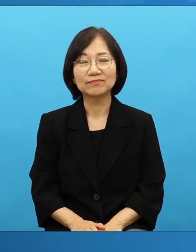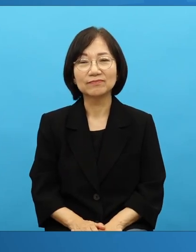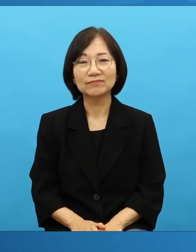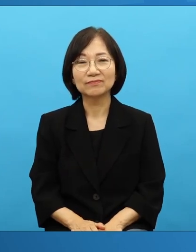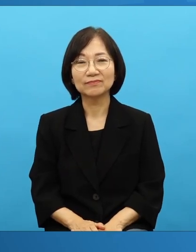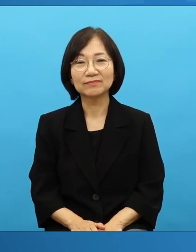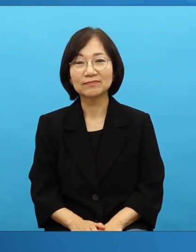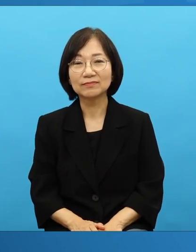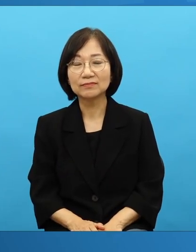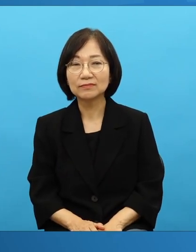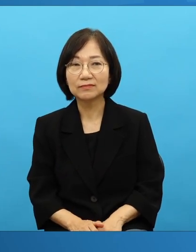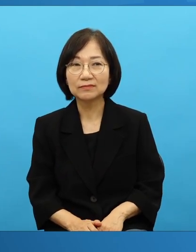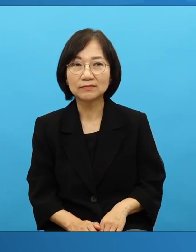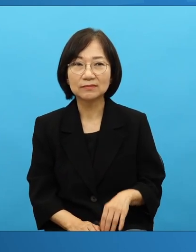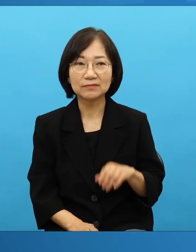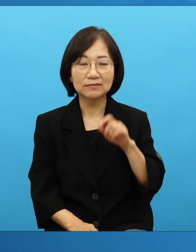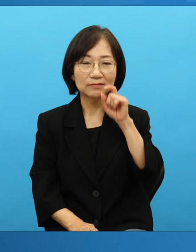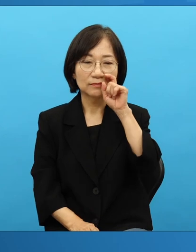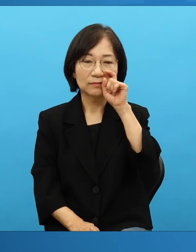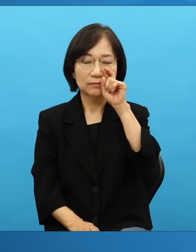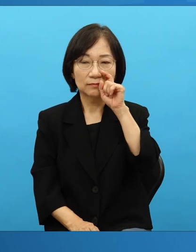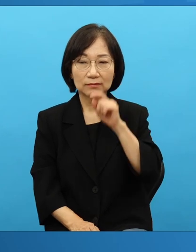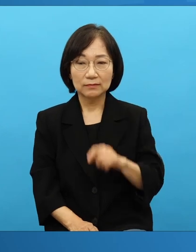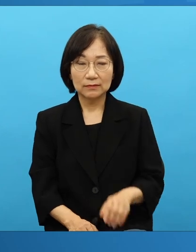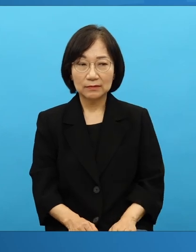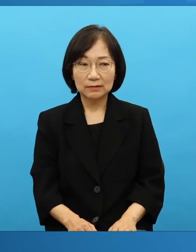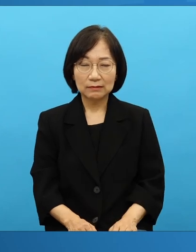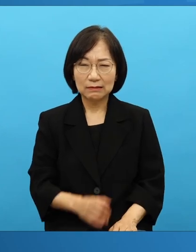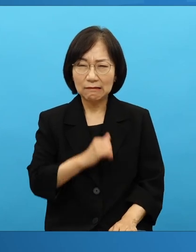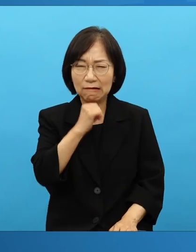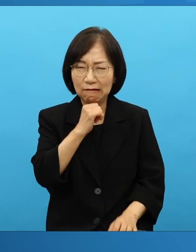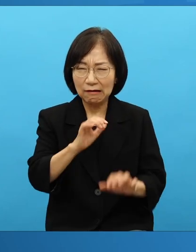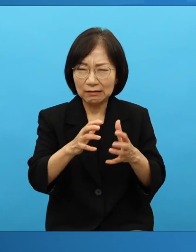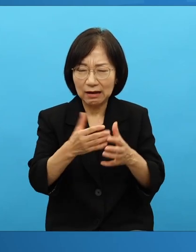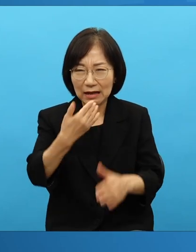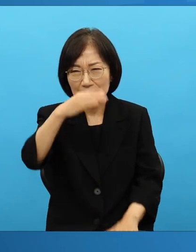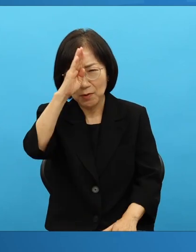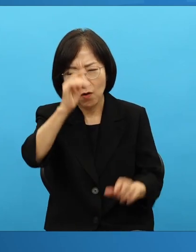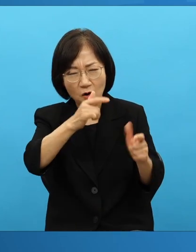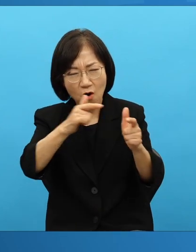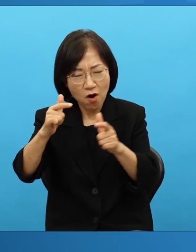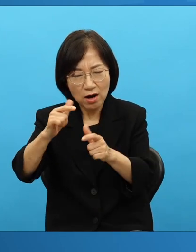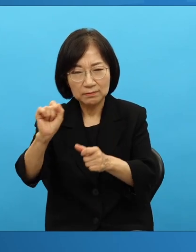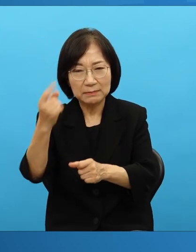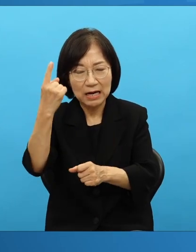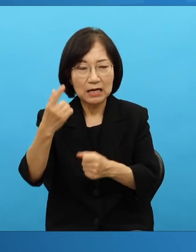我们不是说要做的事情很多，不止这样的程度。 평균 연령이 아마 35세 이상의 중나라도 많아지거든요.